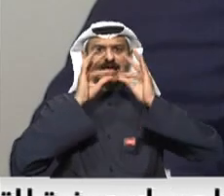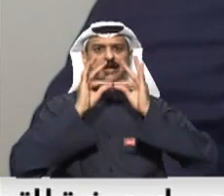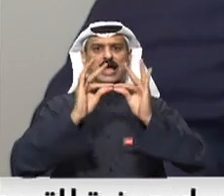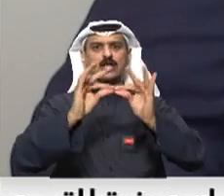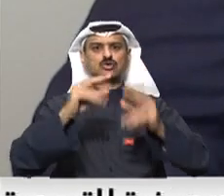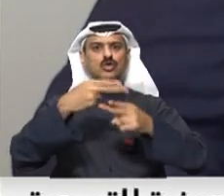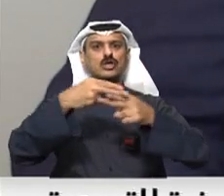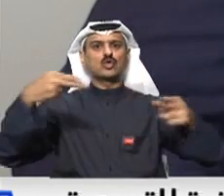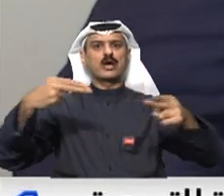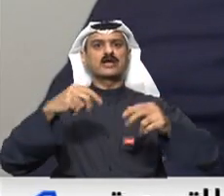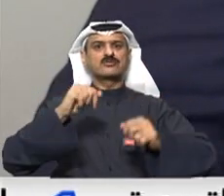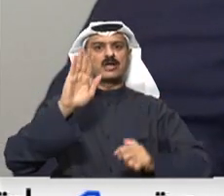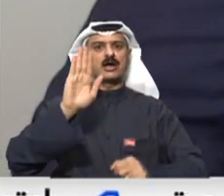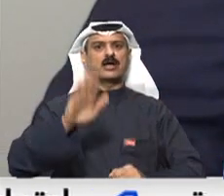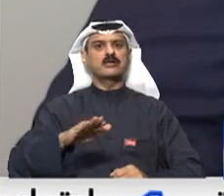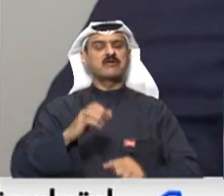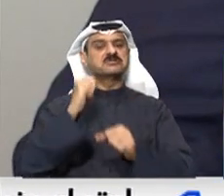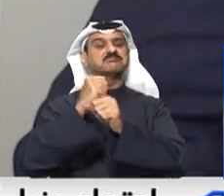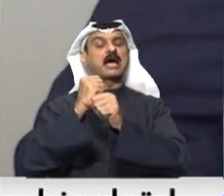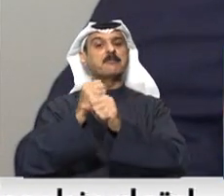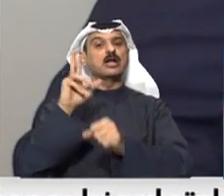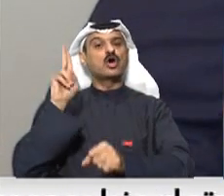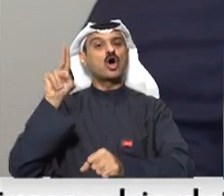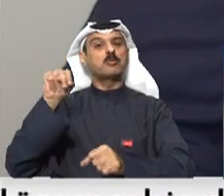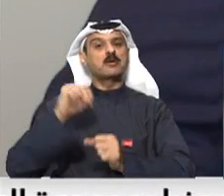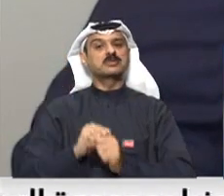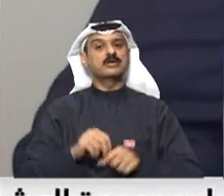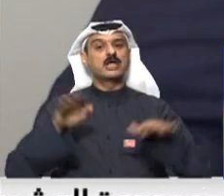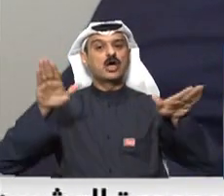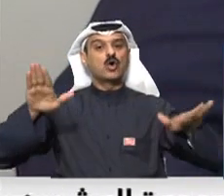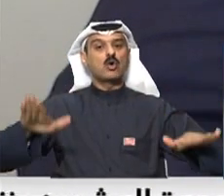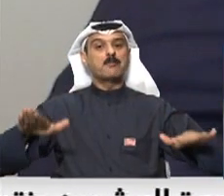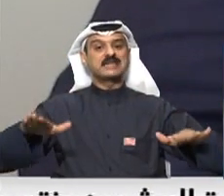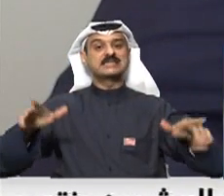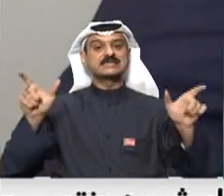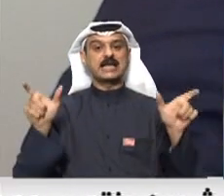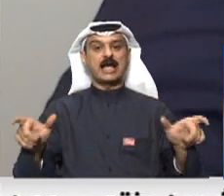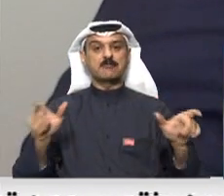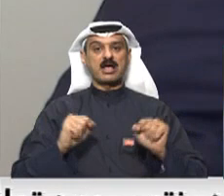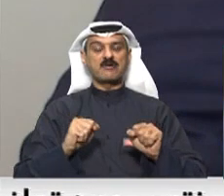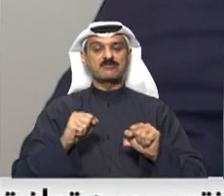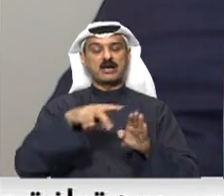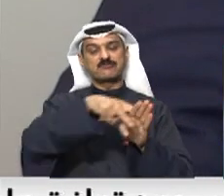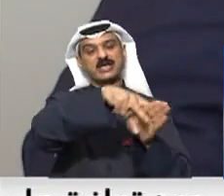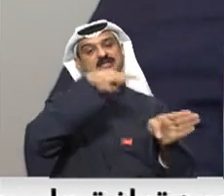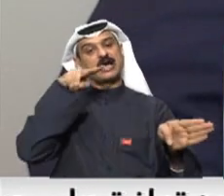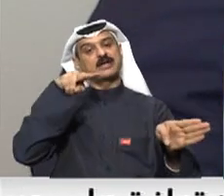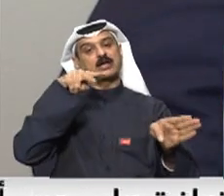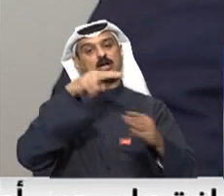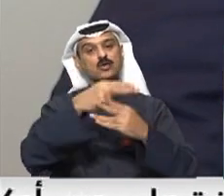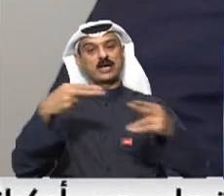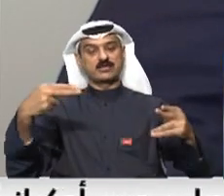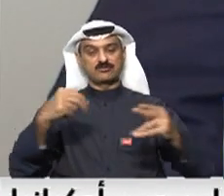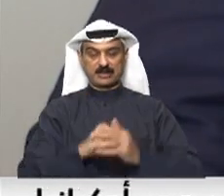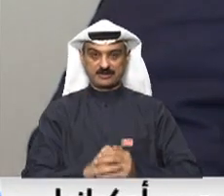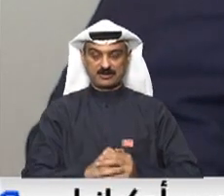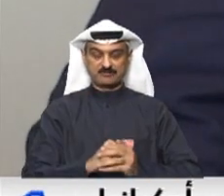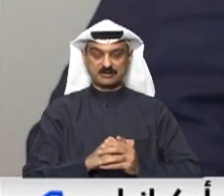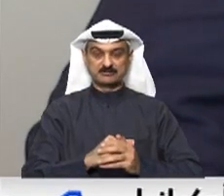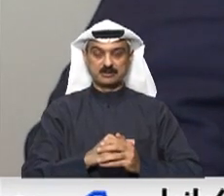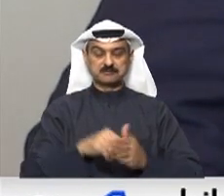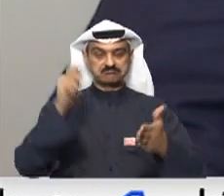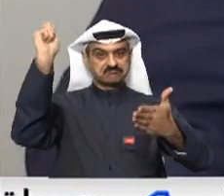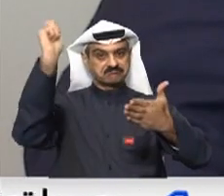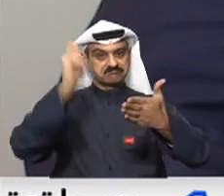الكويت دور الامم المتحده ومجلس الامن تحديدا في عمليه التحرير وذلك عبر